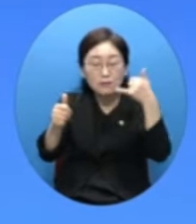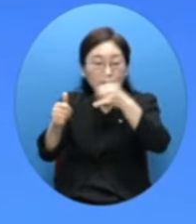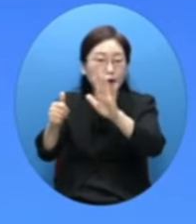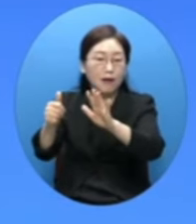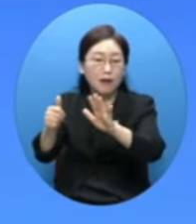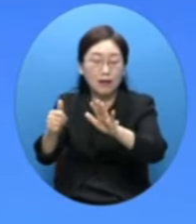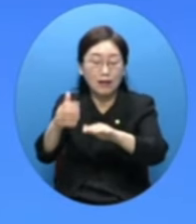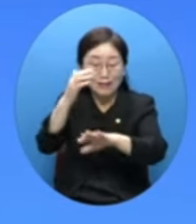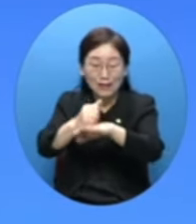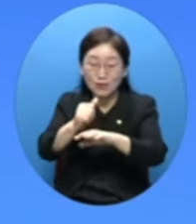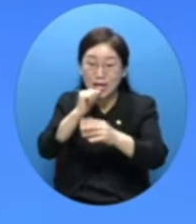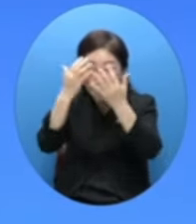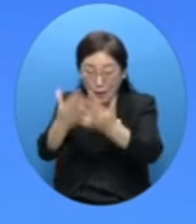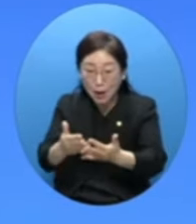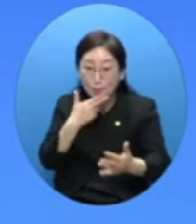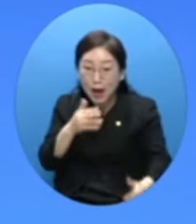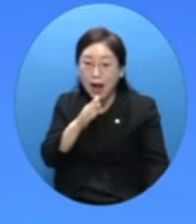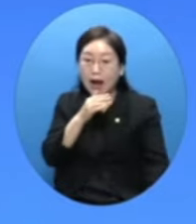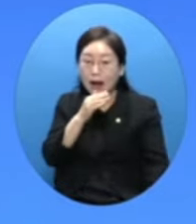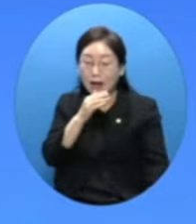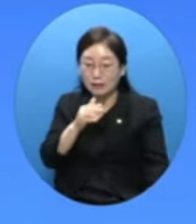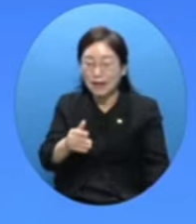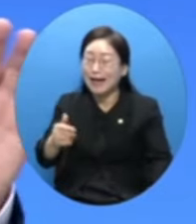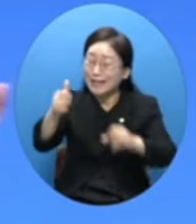나니까 그때 와서 또 다시 와서 아이고